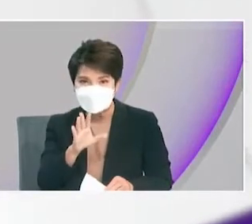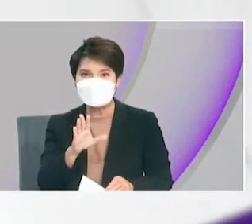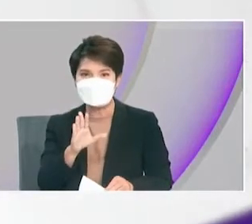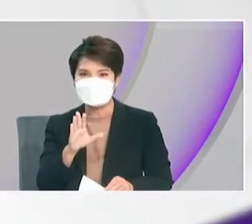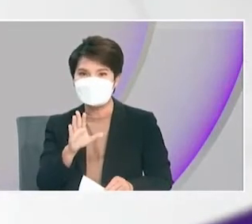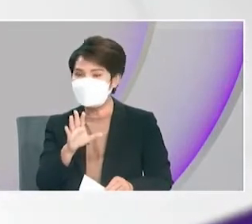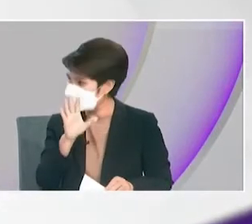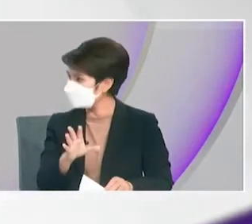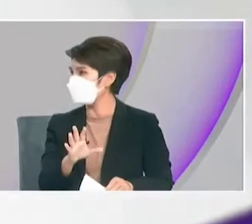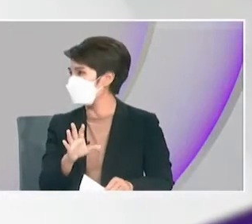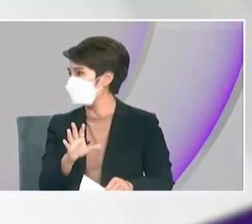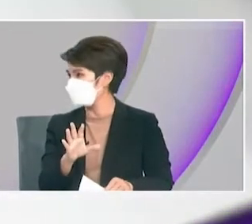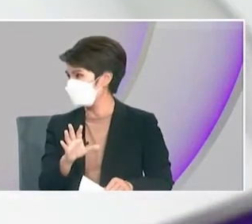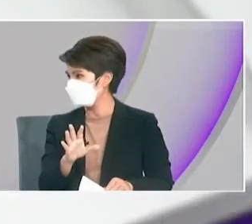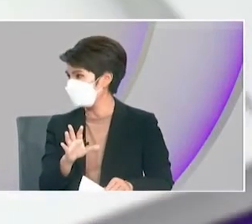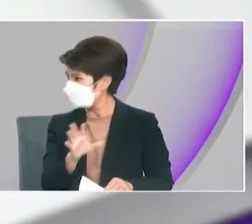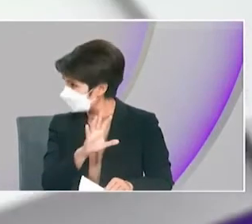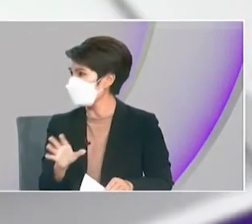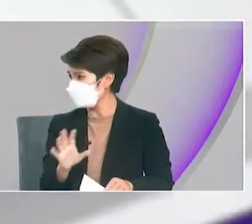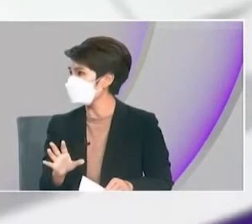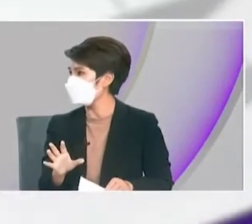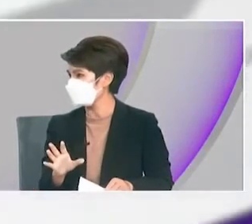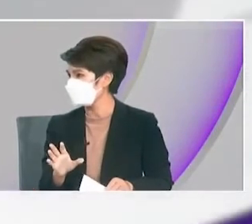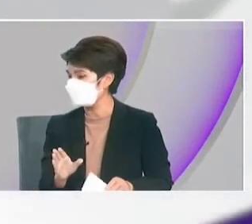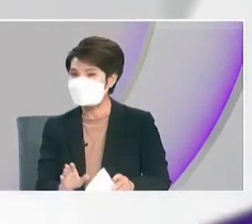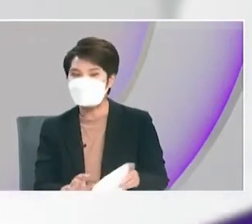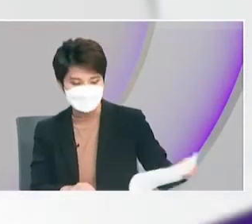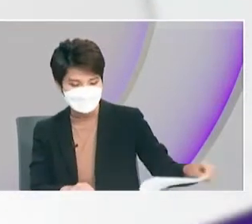ราะคนแบบนี้มาเป็นสก.เนี่ยมันก็ไม่เหมาะไม่ควรนะคะ